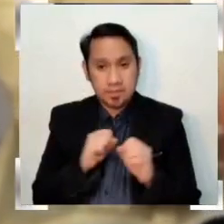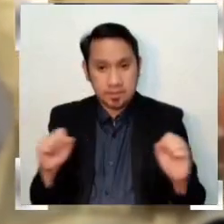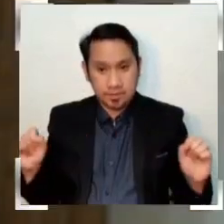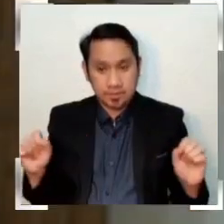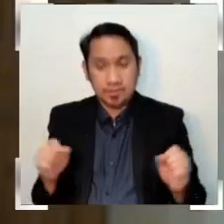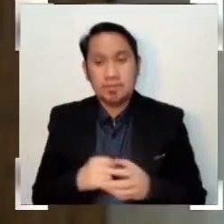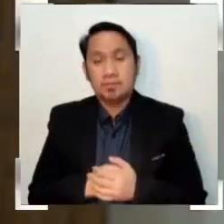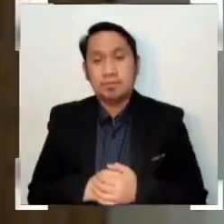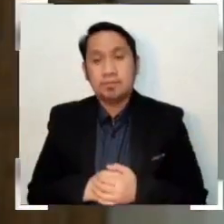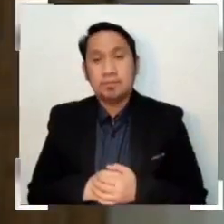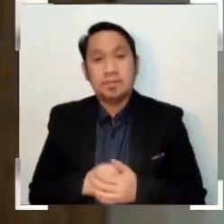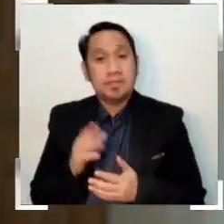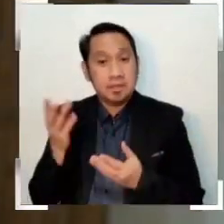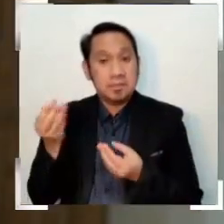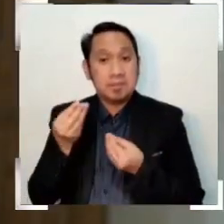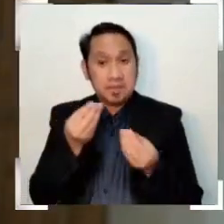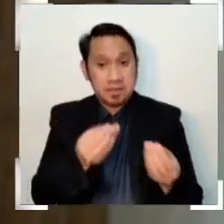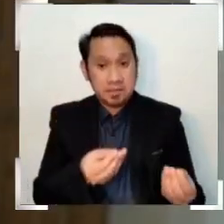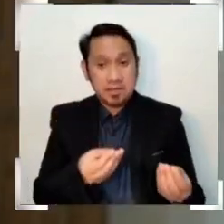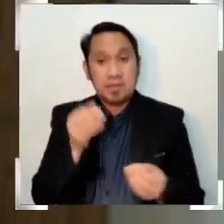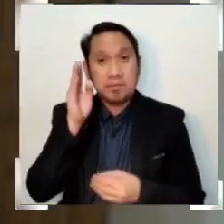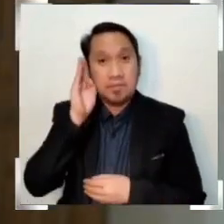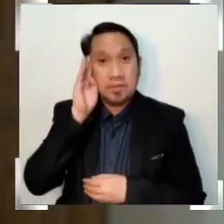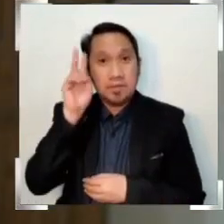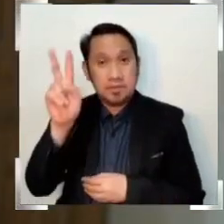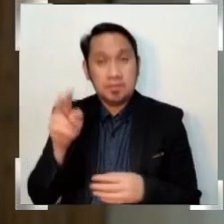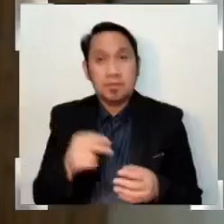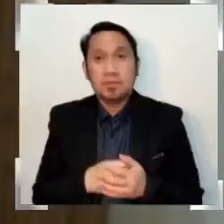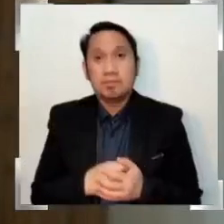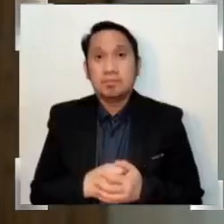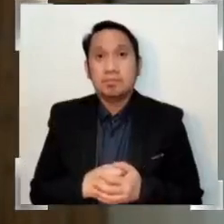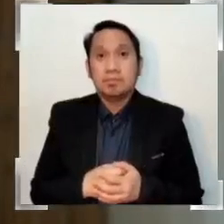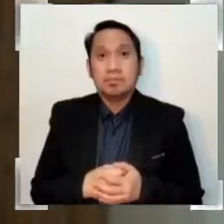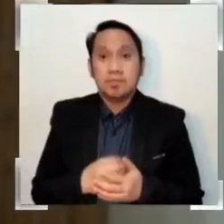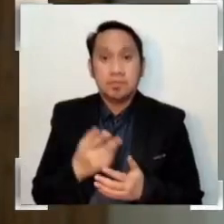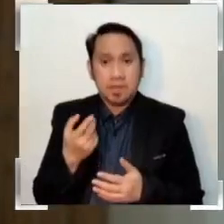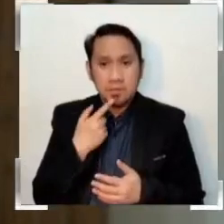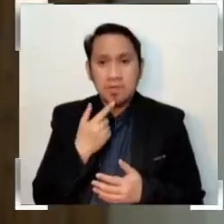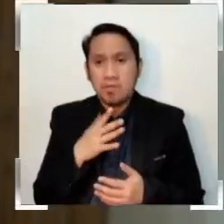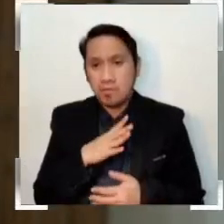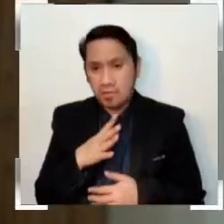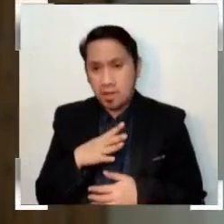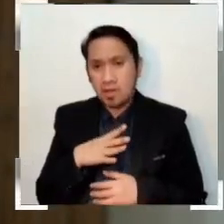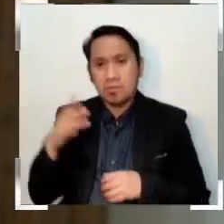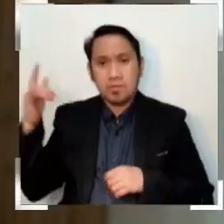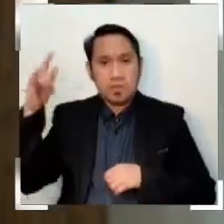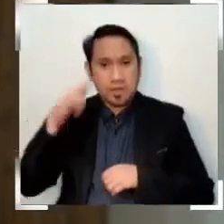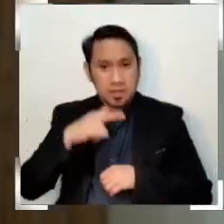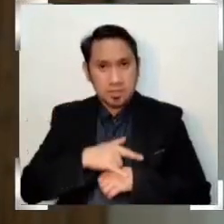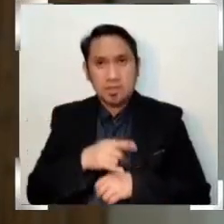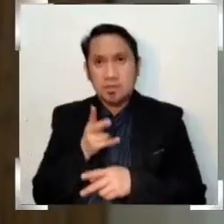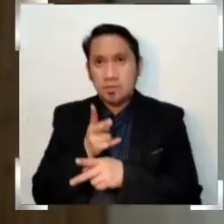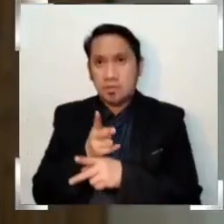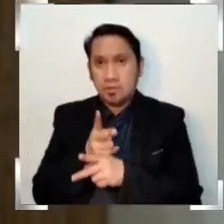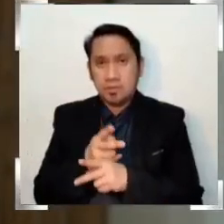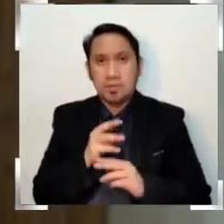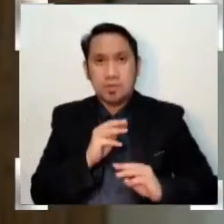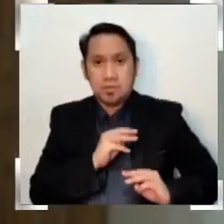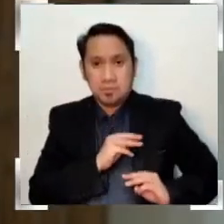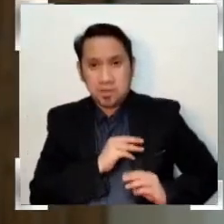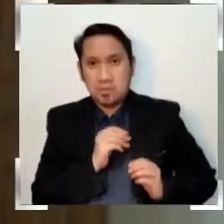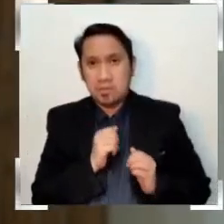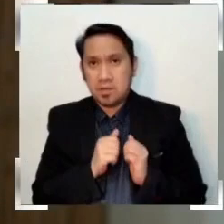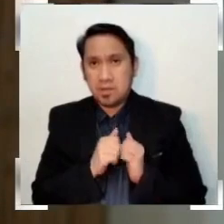Marcos. Okay naman po yun. Lalanding, babantay ng military. But for how long is that going to last?